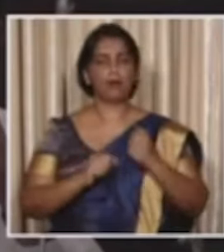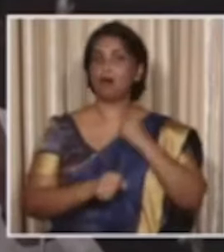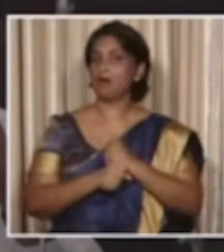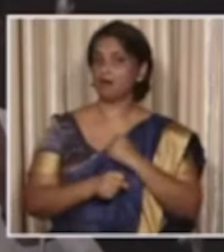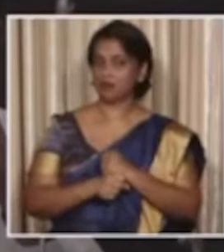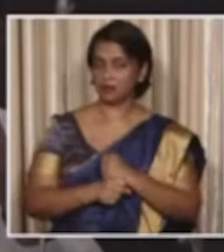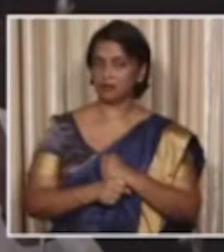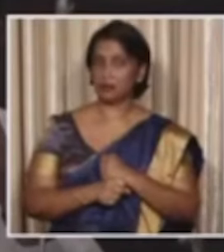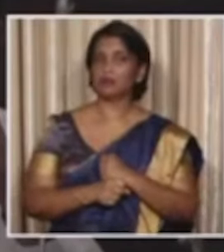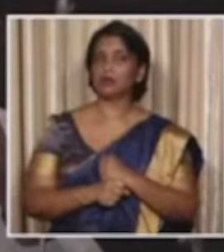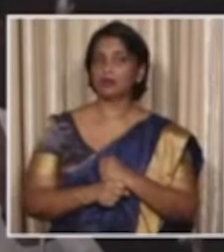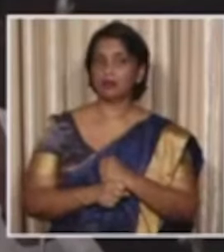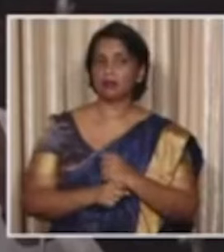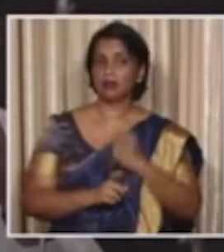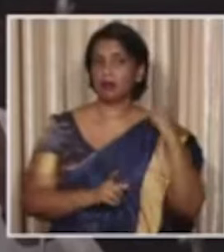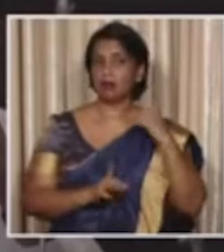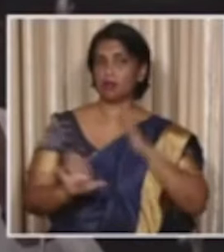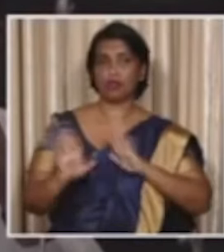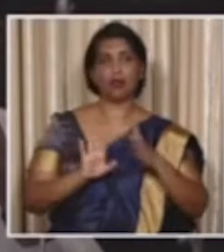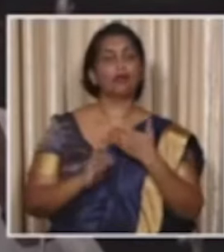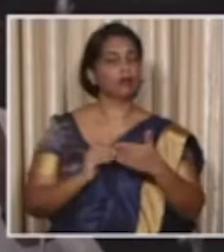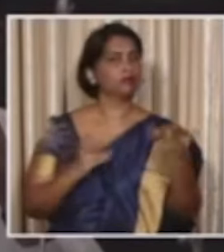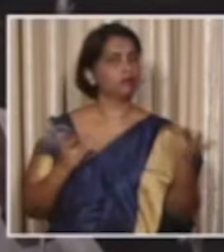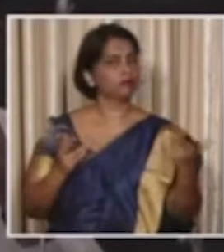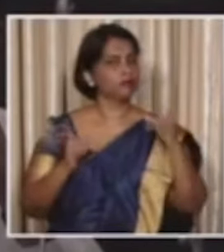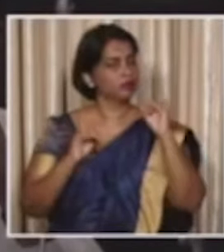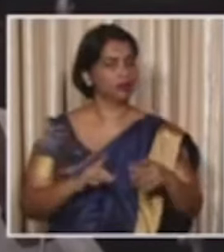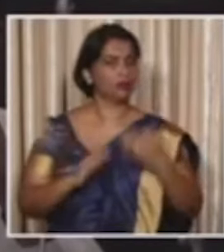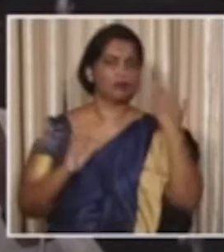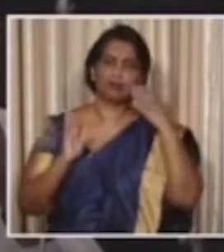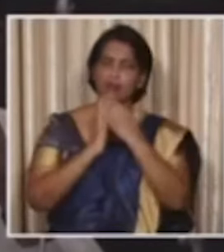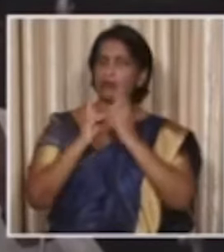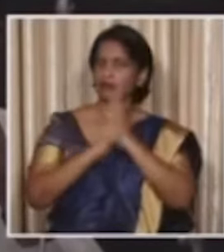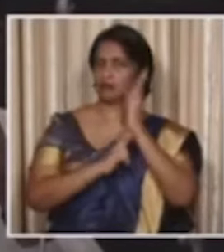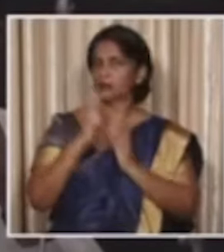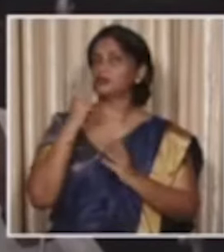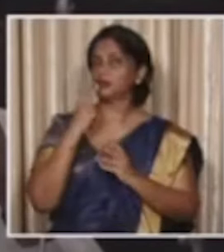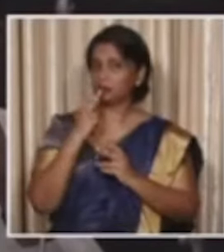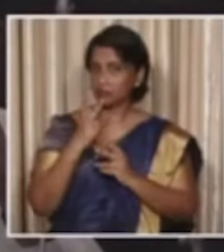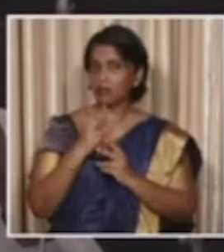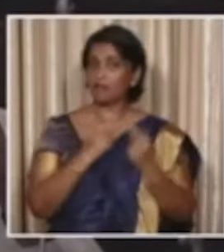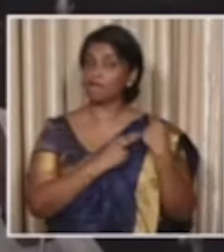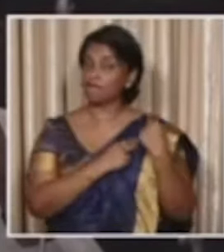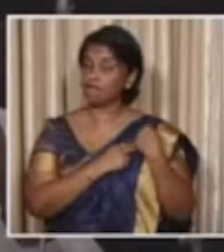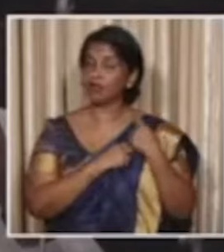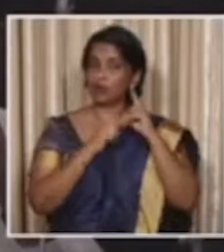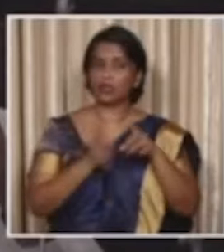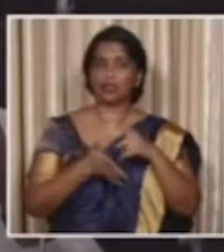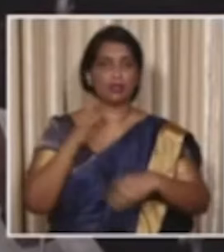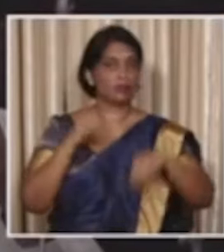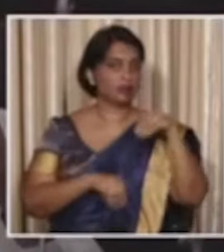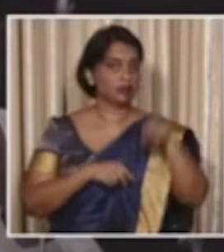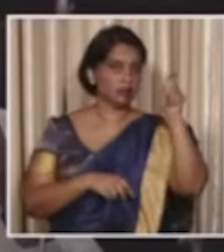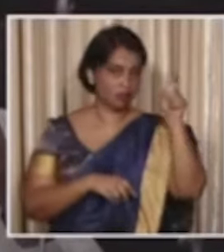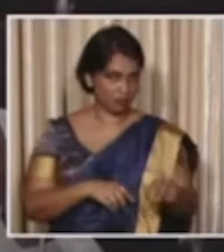ආණ්ඩුවක් මිලිටරි ගවර්න්මන්ට් එකක් ගන්න තිබ්බේ. ඉතින් මේ කාරණා දෙකම වගකීතු දේශපාලනඥයෙක්